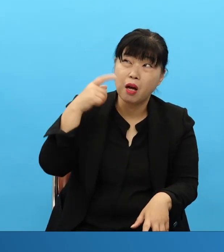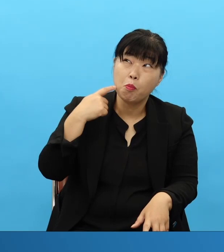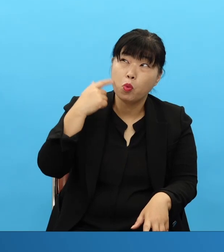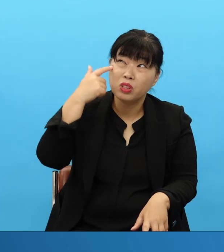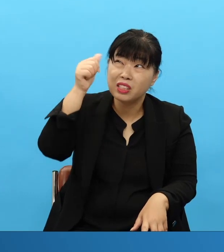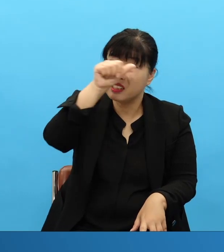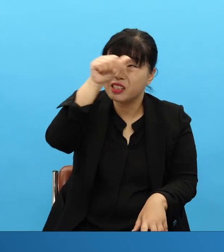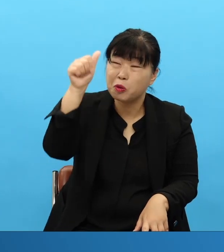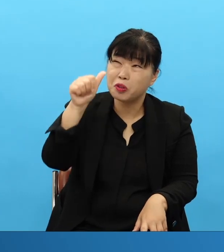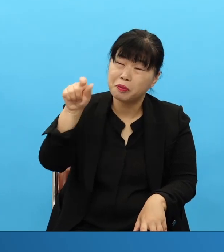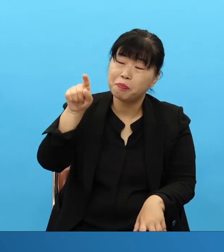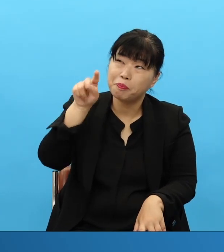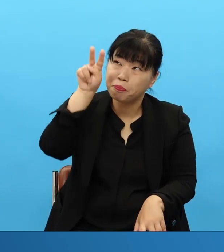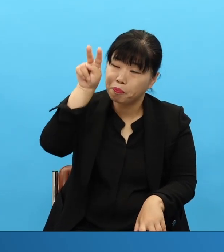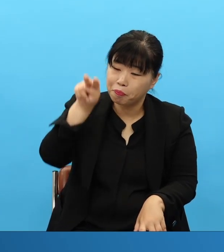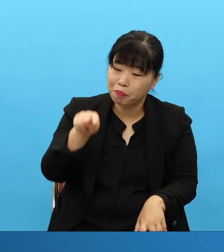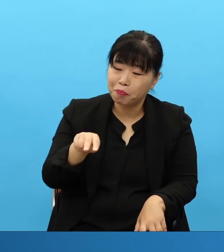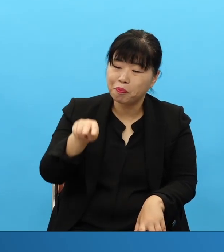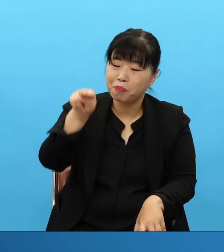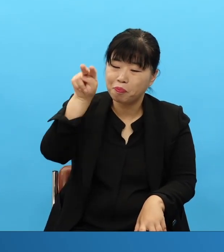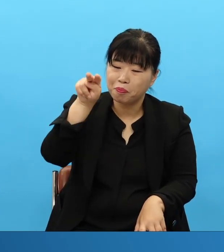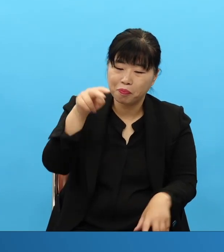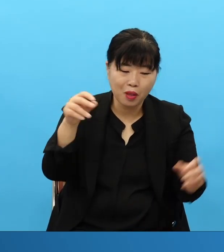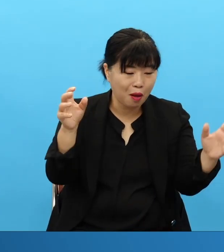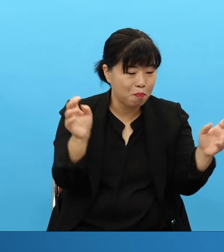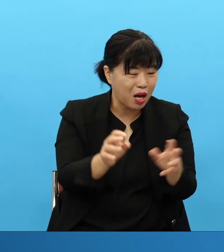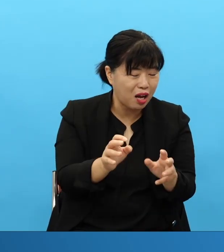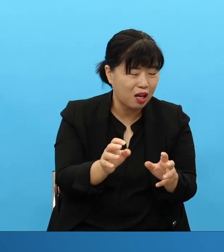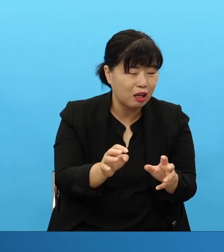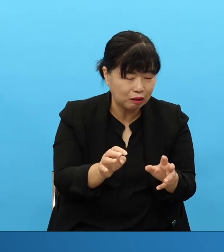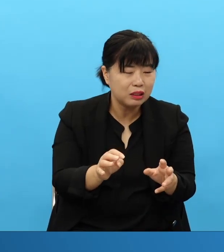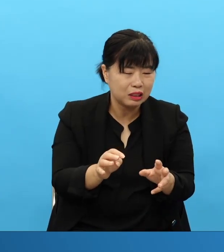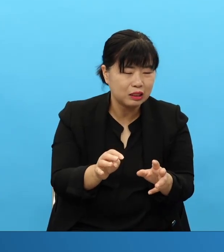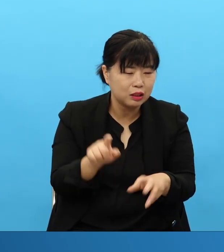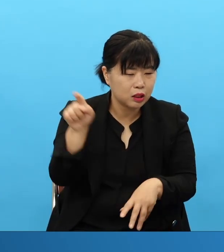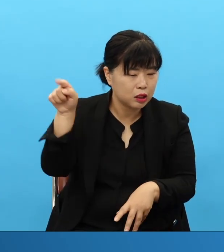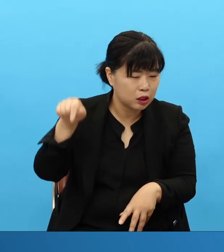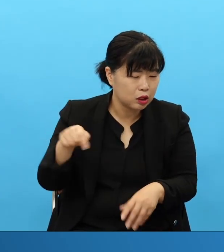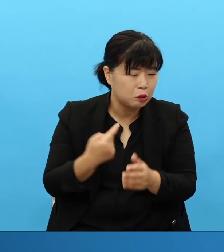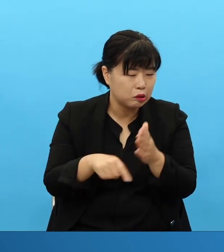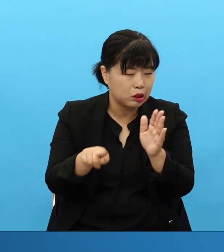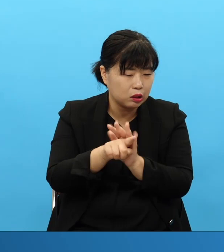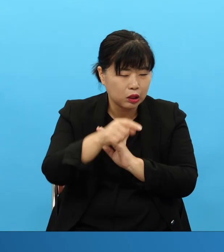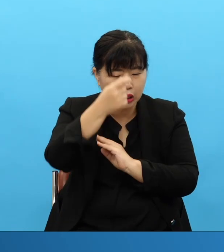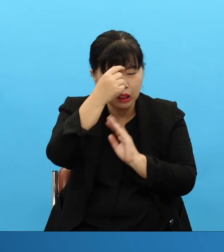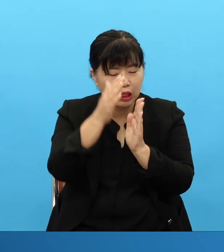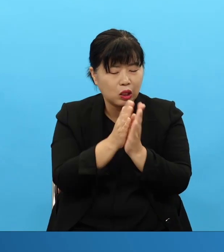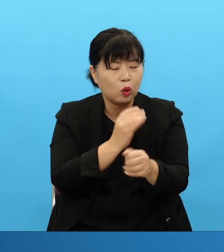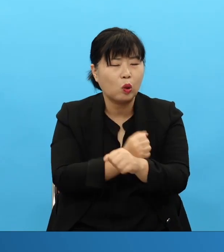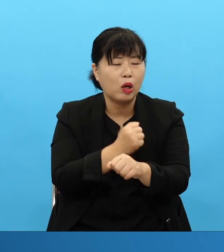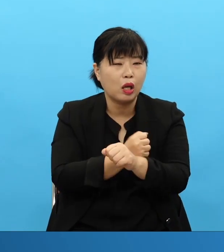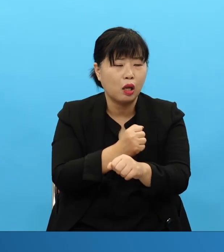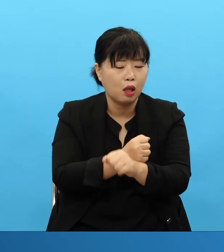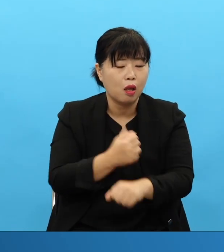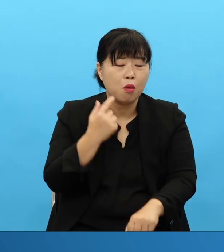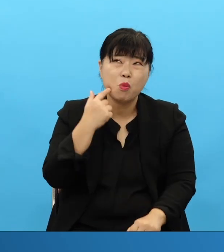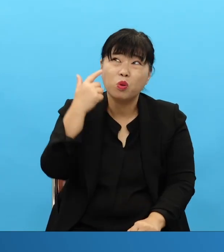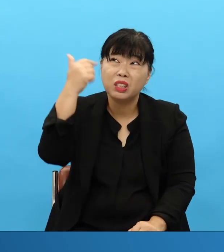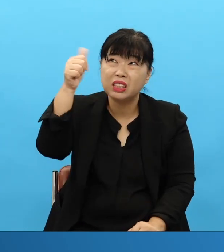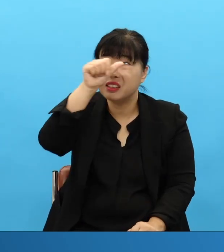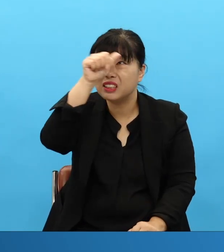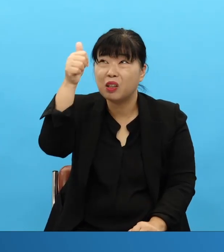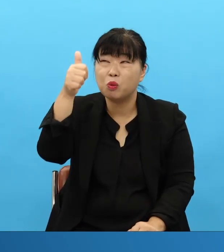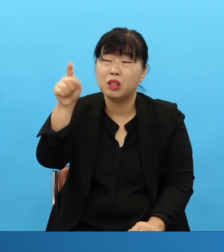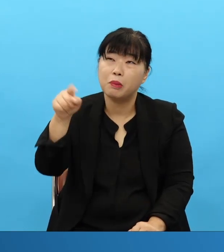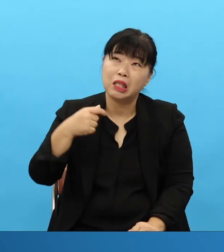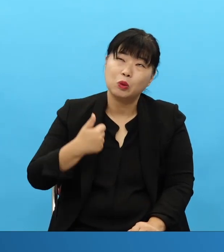the same thing. 똑같더라고요. It's the same thing. 우리가 기도해야 되겠다. Oh, we should pray. 우리 목사님, 우리 장로님 너무 답답하다. That I'm so frustrated